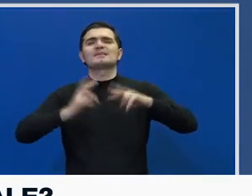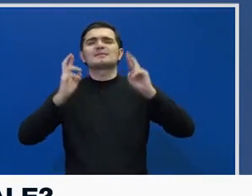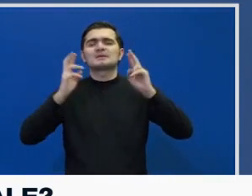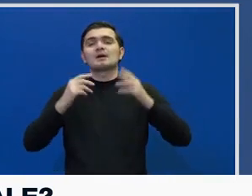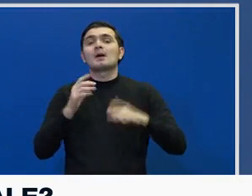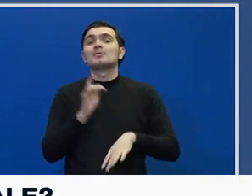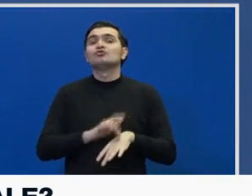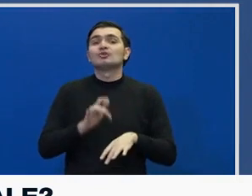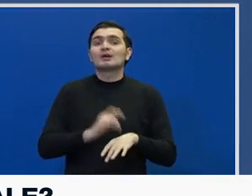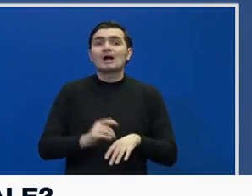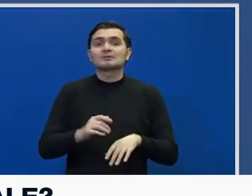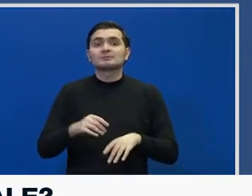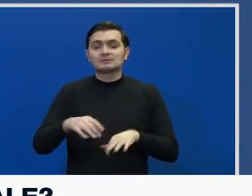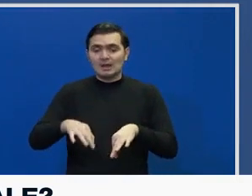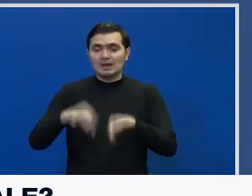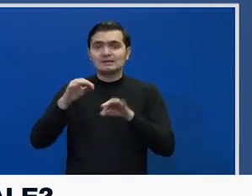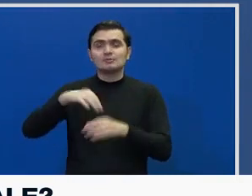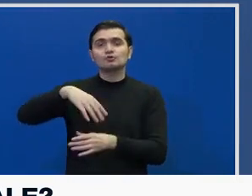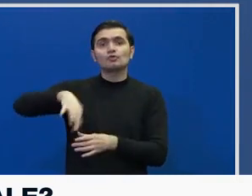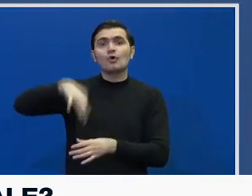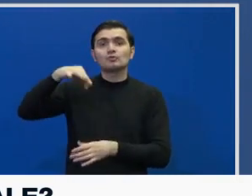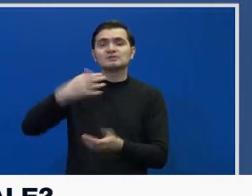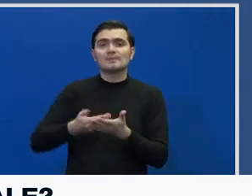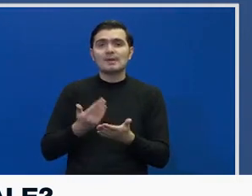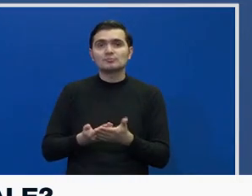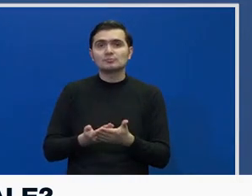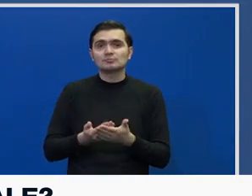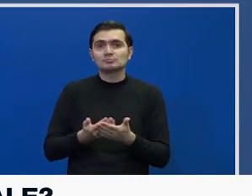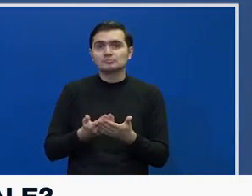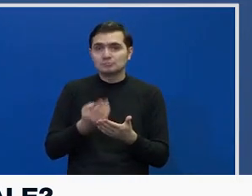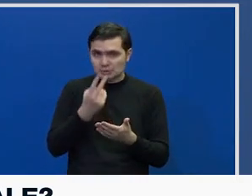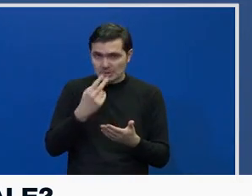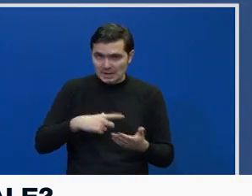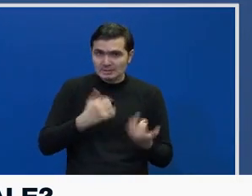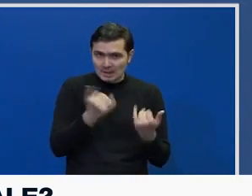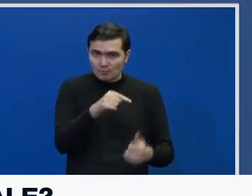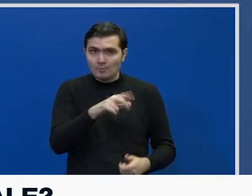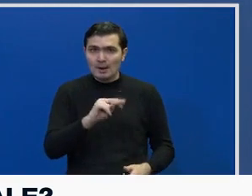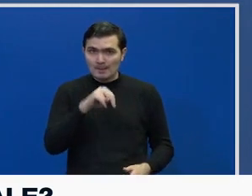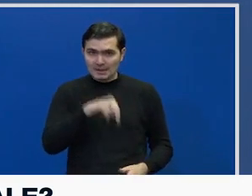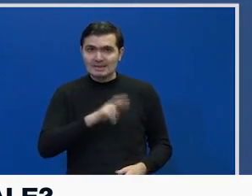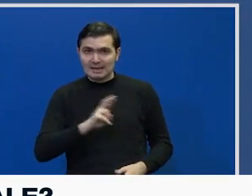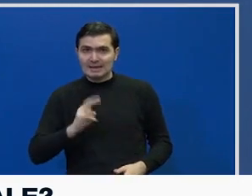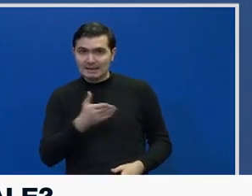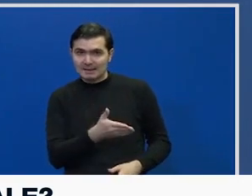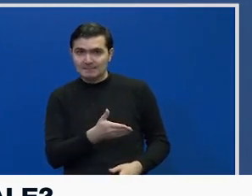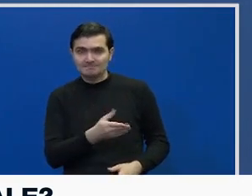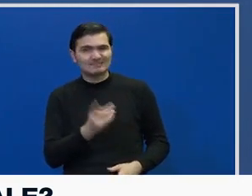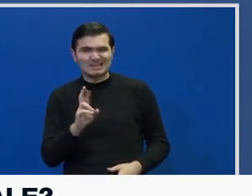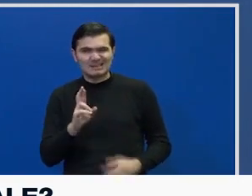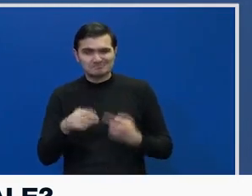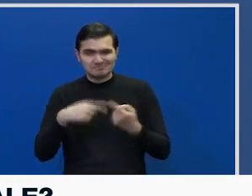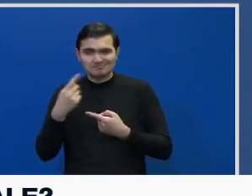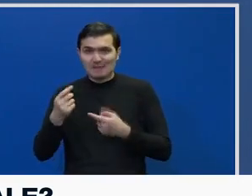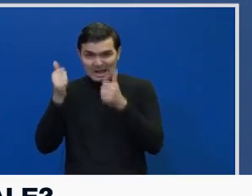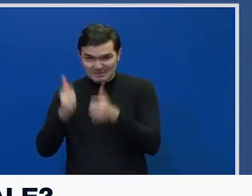încercat să găsesc soluții pentru ceea ce există în Planul Național de Redresare și Reziliență. Însă realitatea